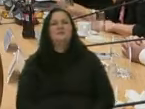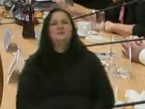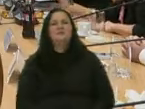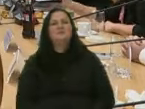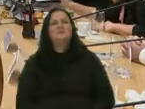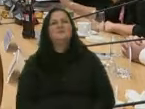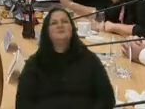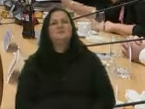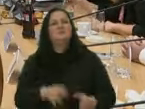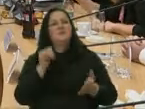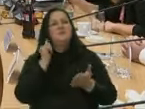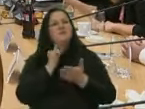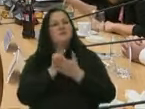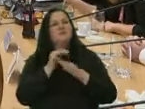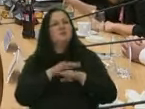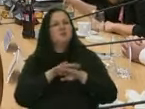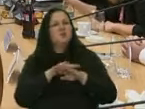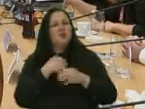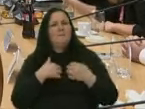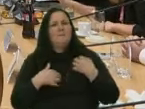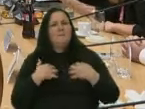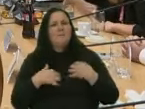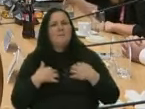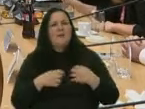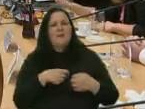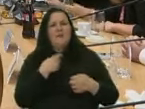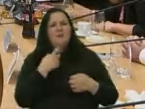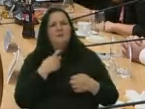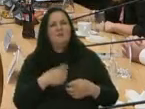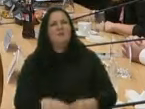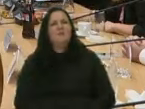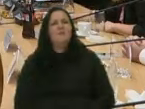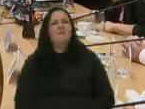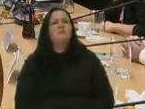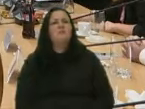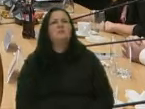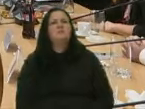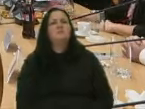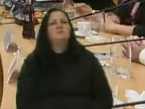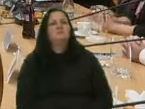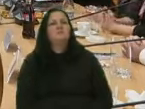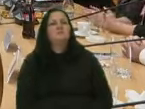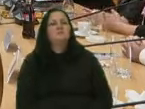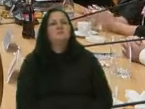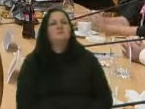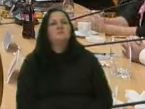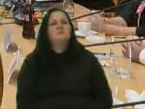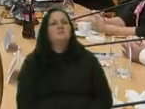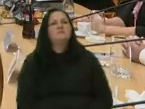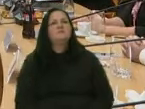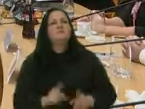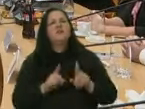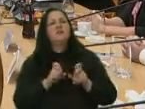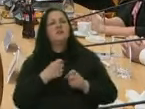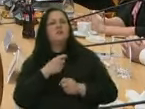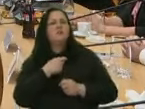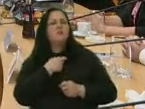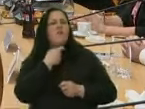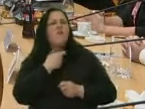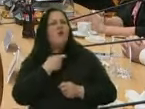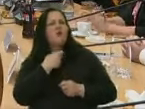să... Aveți dreptate și îmi cer scuze, pentru că știu atunci când greșesc, aveți dreptate, îmi cer scuze. Eu mi-am cerut scuze dacă am folosit un cuvânt impropriu,